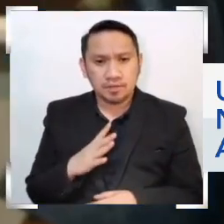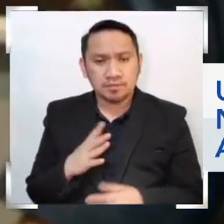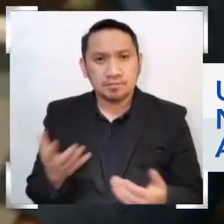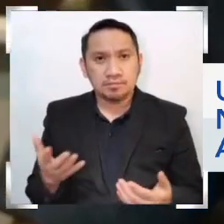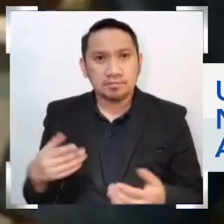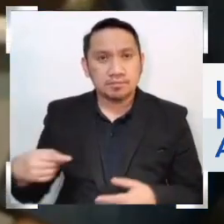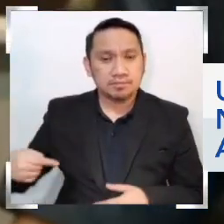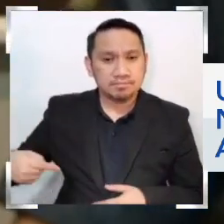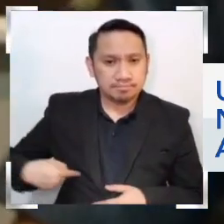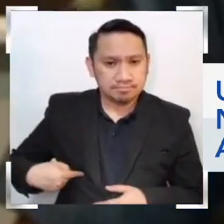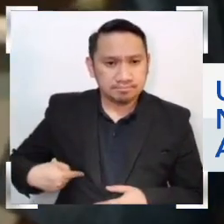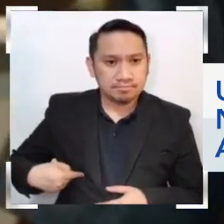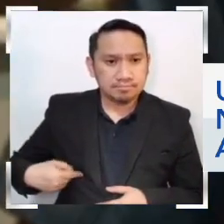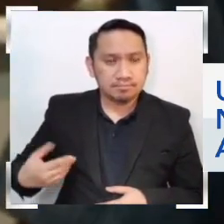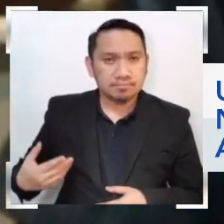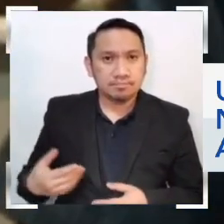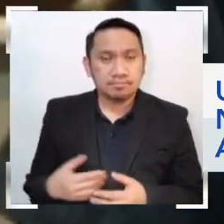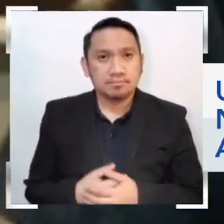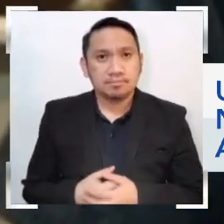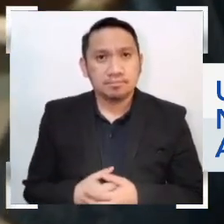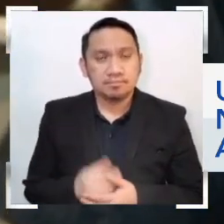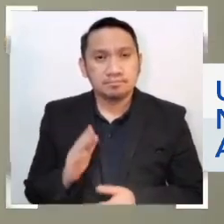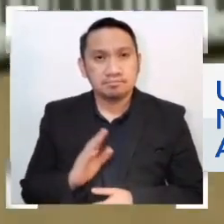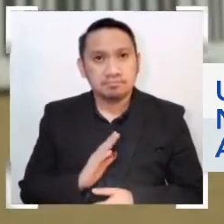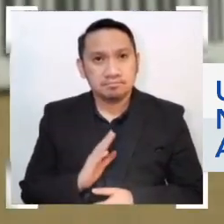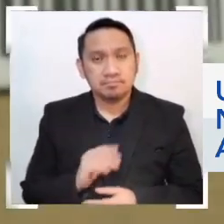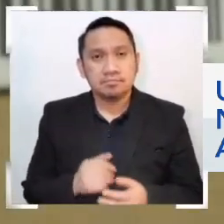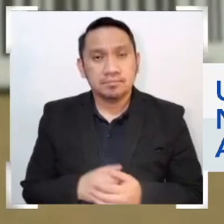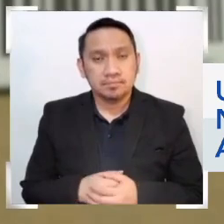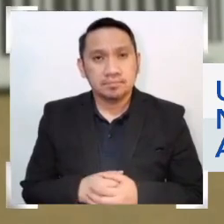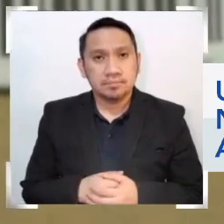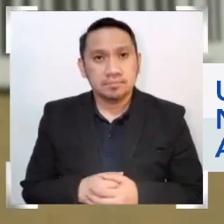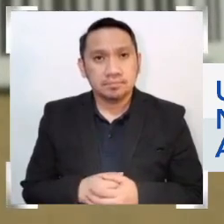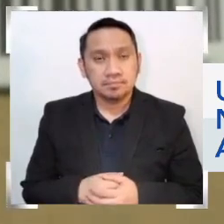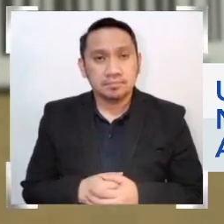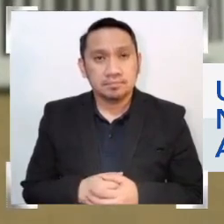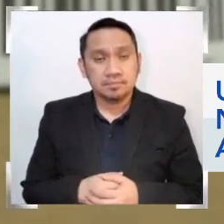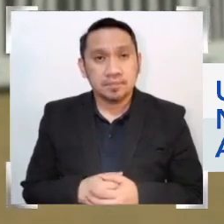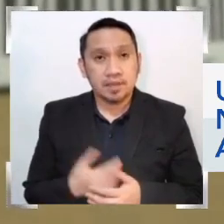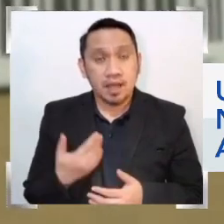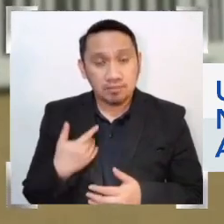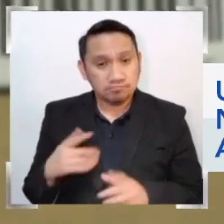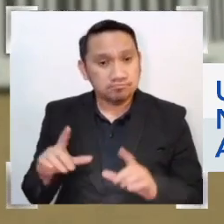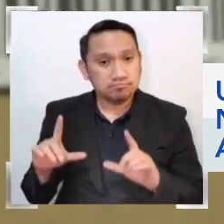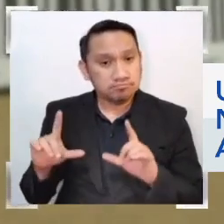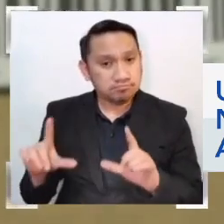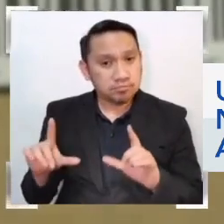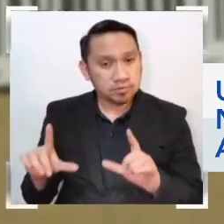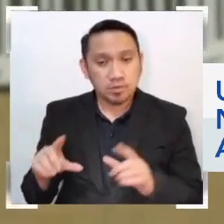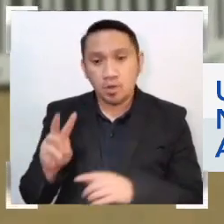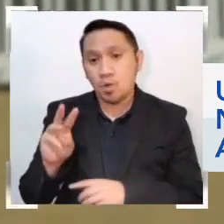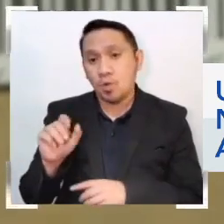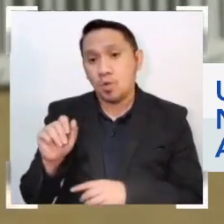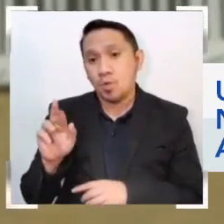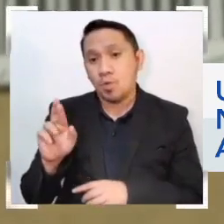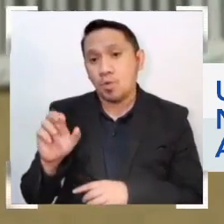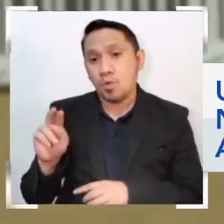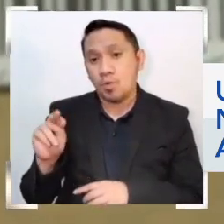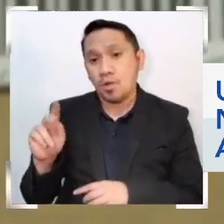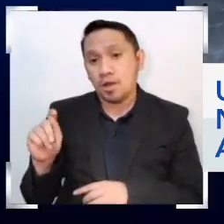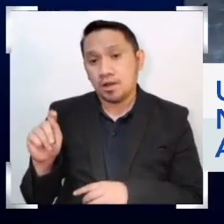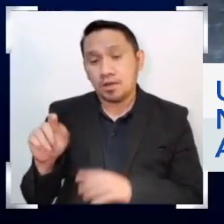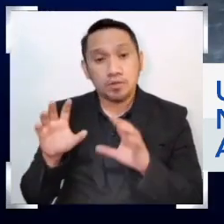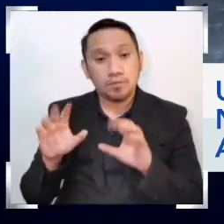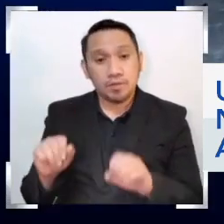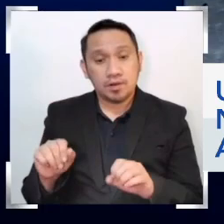yata. Parang sa bilbil lang ang tama. May standing warrant of arrest sa Caloocan si Cabe para sa kasong murder with